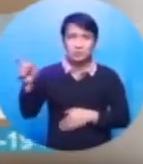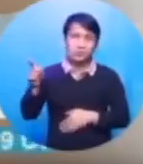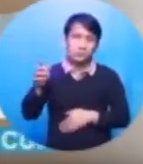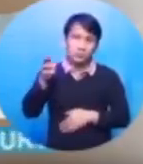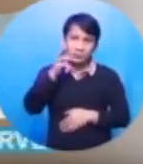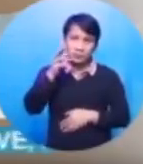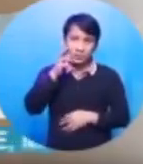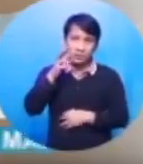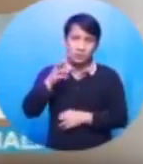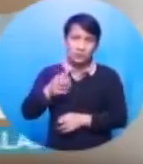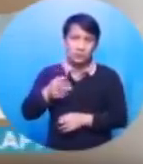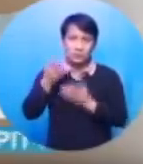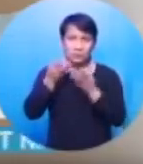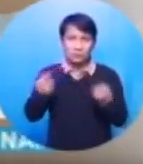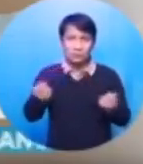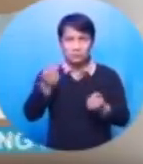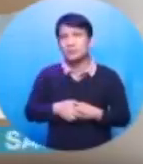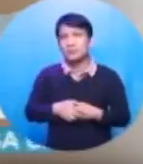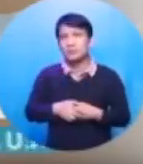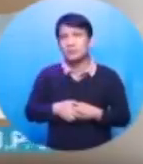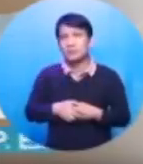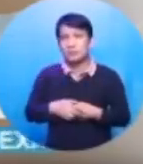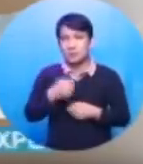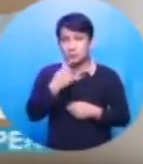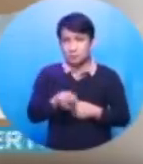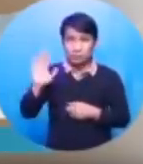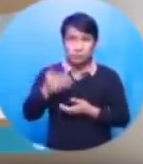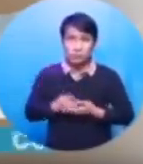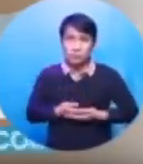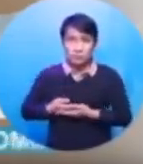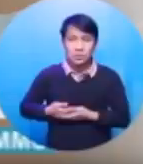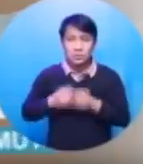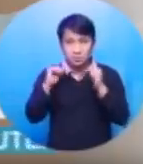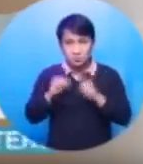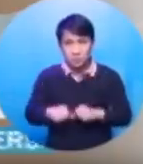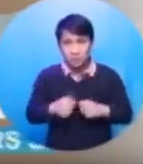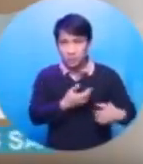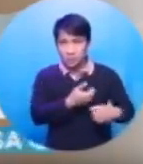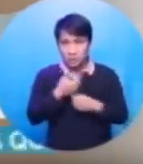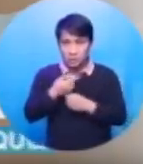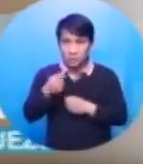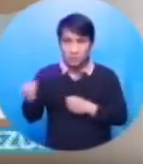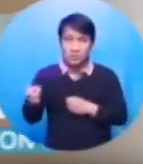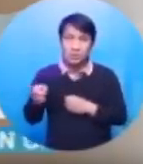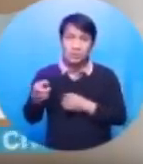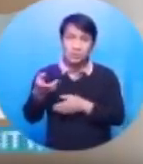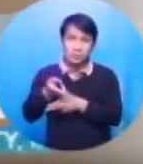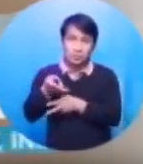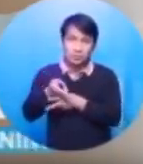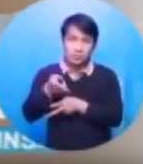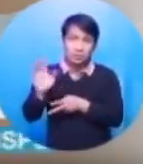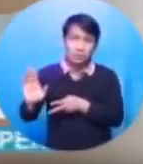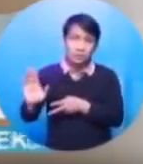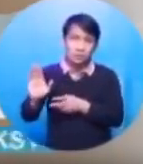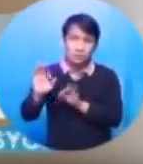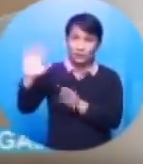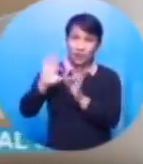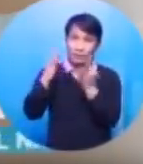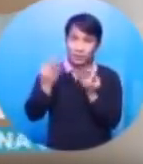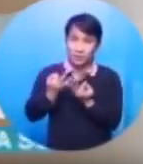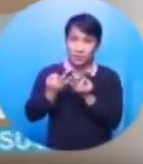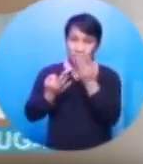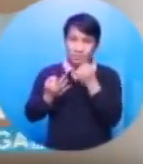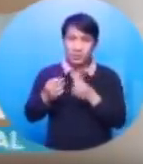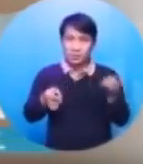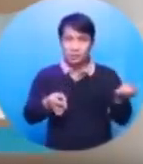Regina, ganito ang nakikita kong solusyon, Ma'am Regina. Ano yung po? Bata, pwede natin ipakustudiya sa iyong kamag-anak